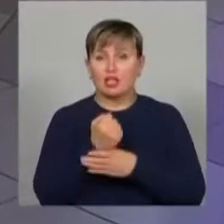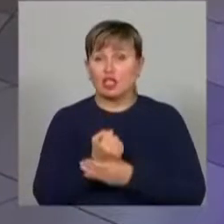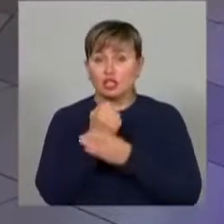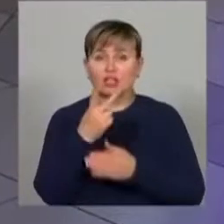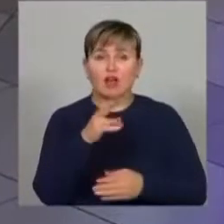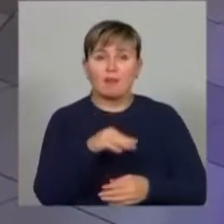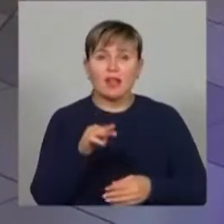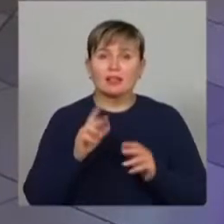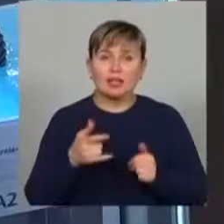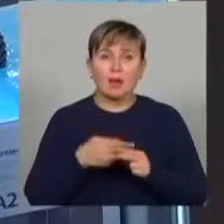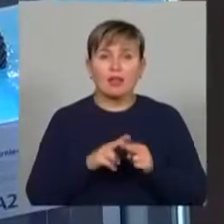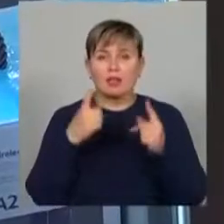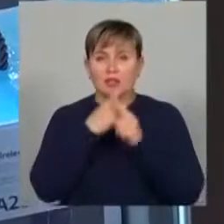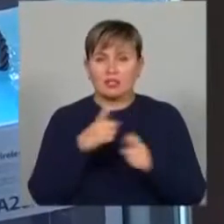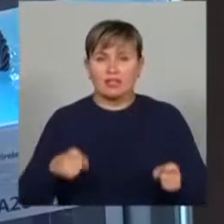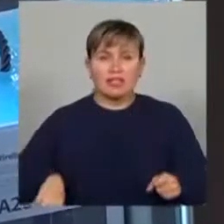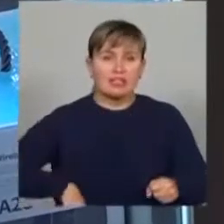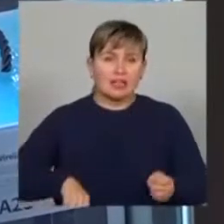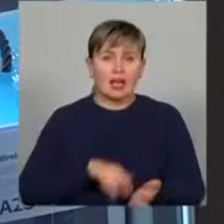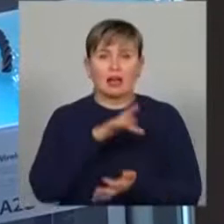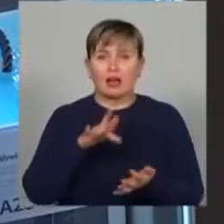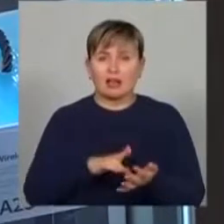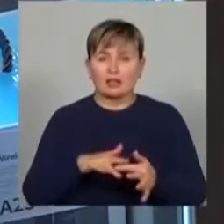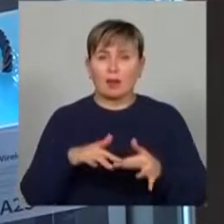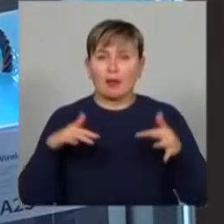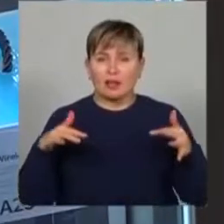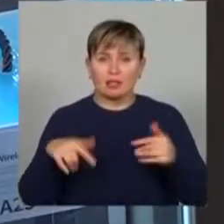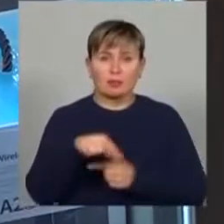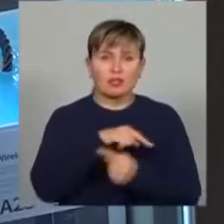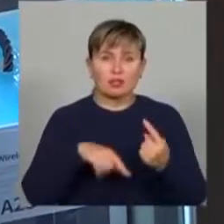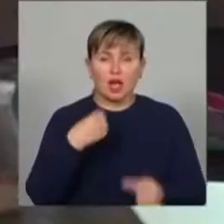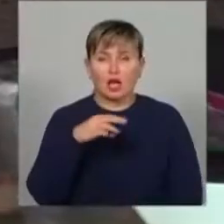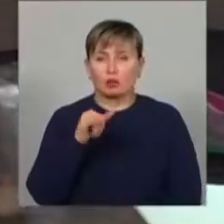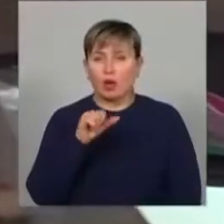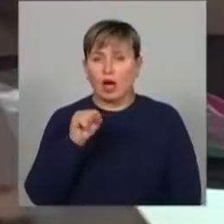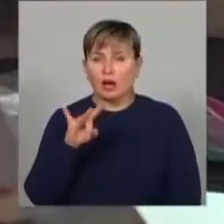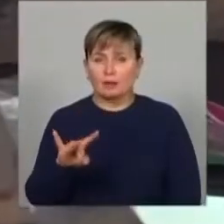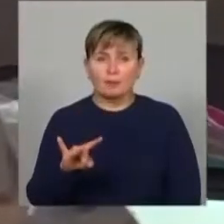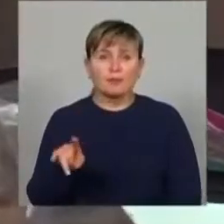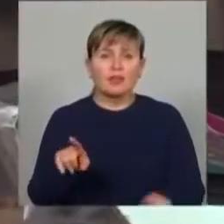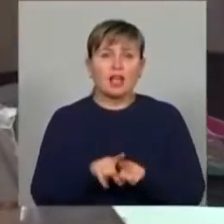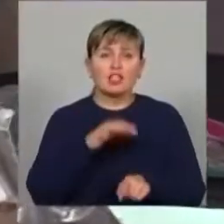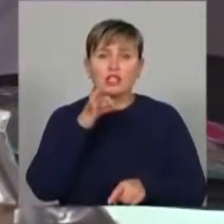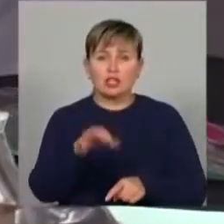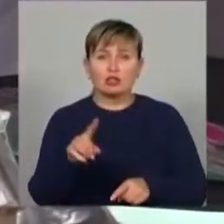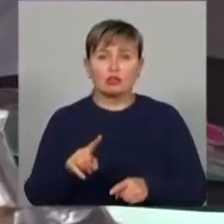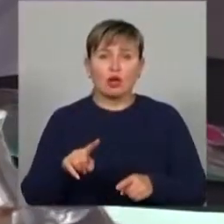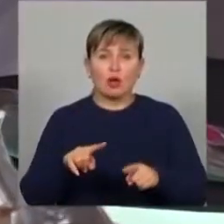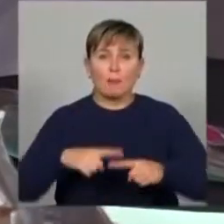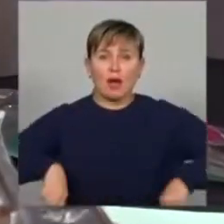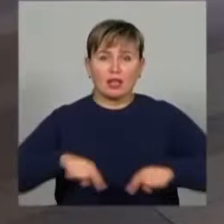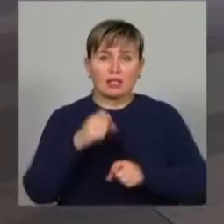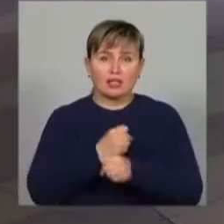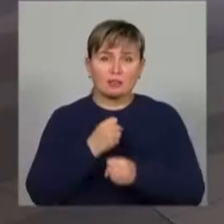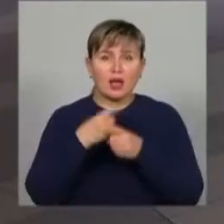миллиарда тенге. Об этом заявил директор городской палаты предпринимателей Айтуар Кошмамбетов. Он также отметил, что в палате разработали